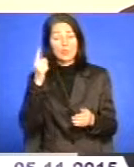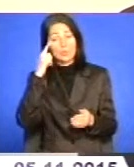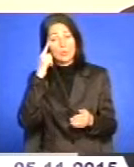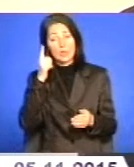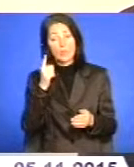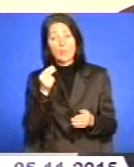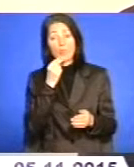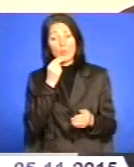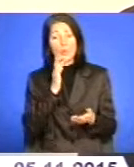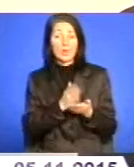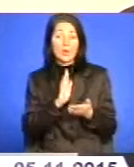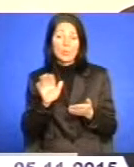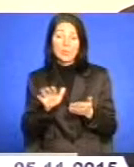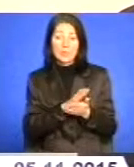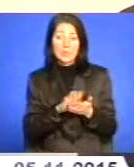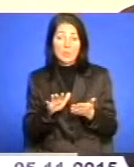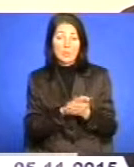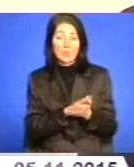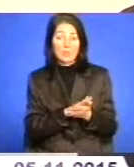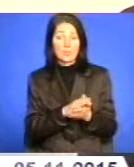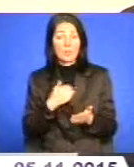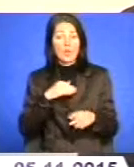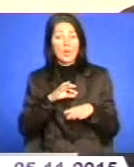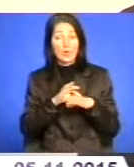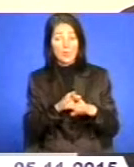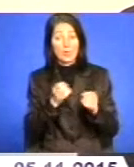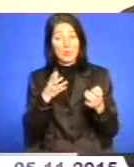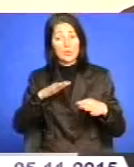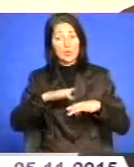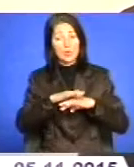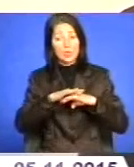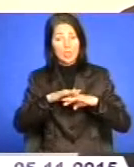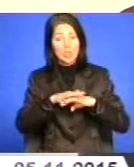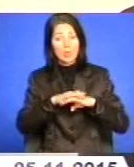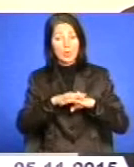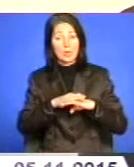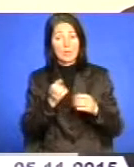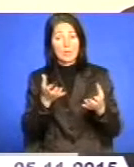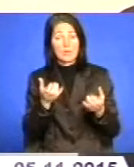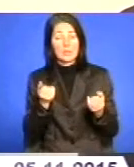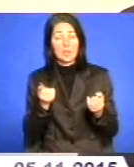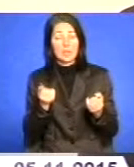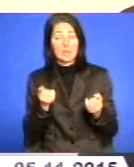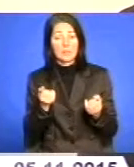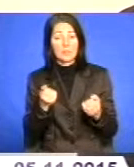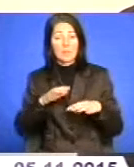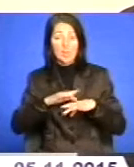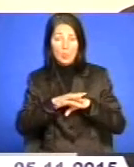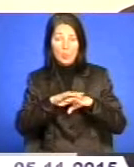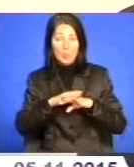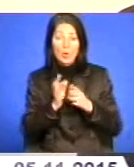повинні бути за даром. Ми проводили простий розрахунок. Взяли,